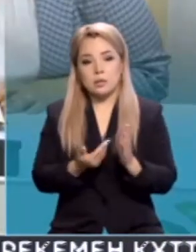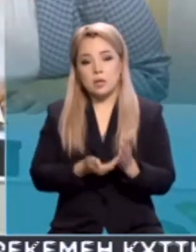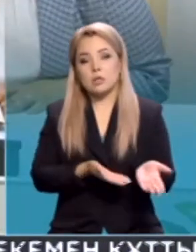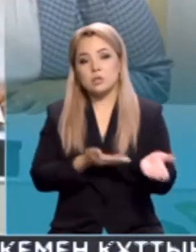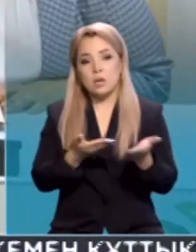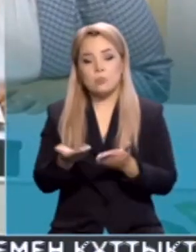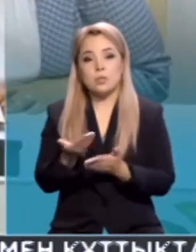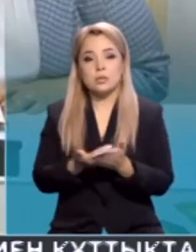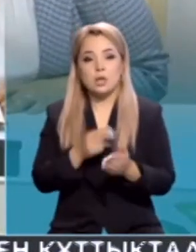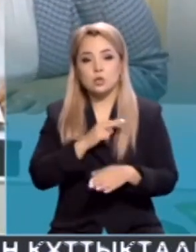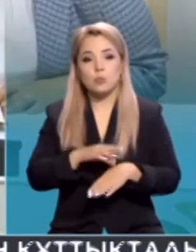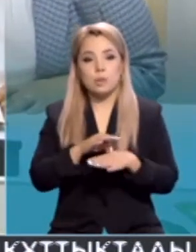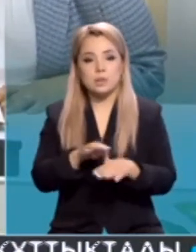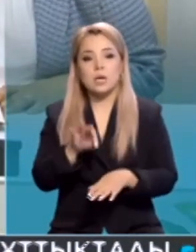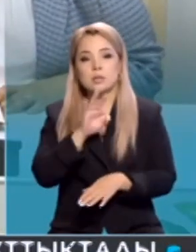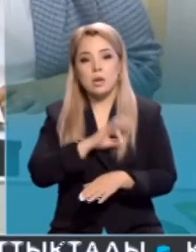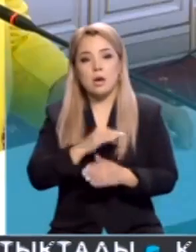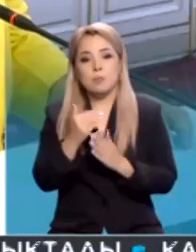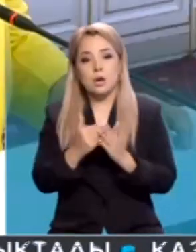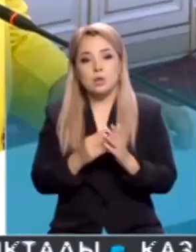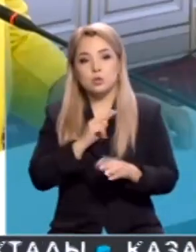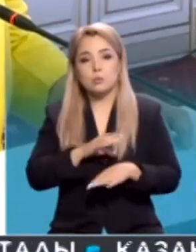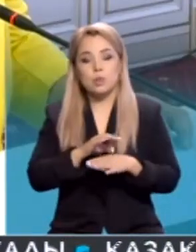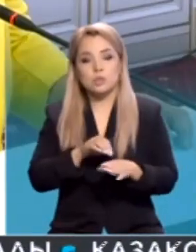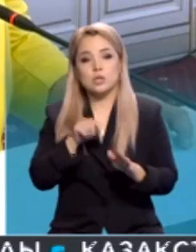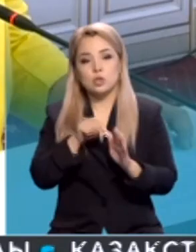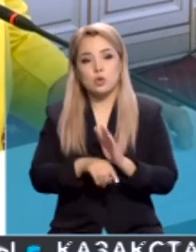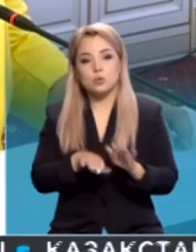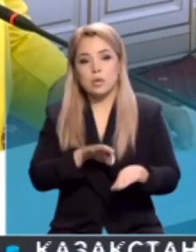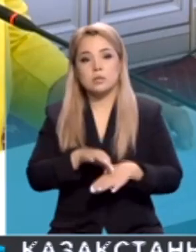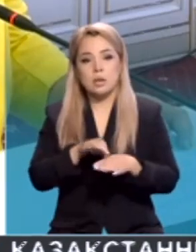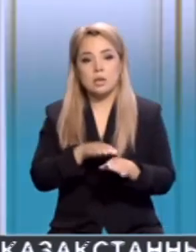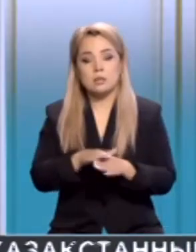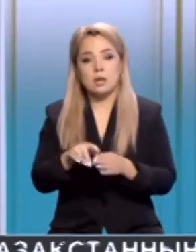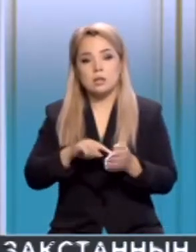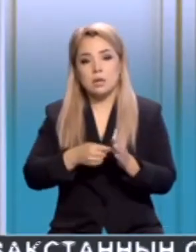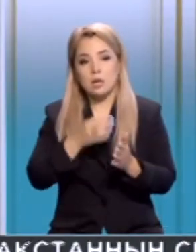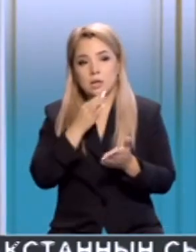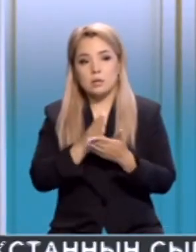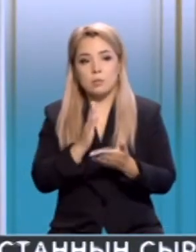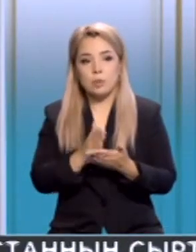отырып, сараптама жасау және тиімді бағдарламаларды іс жүзінде жүзеге асыру мақсаты тұр.